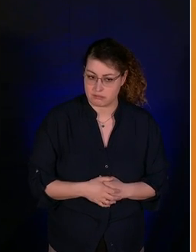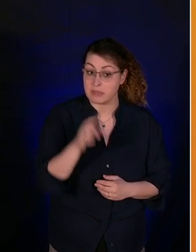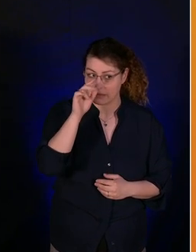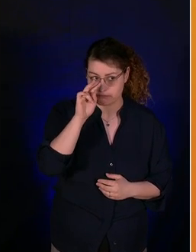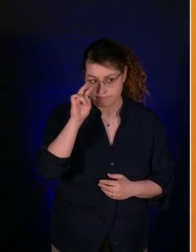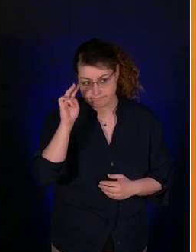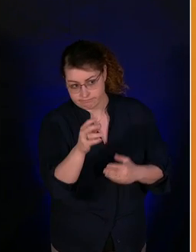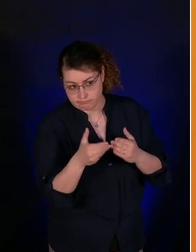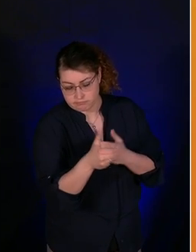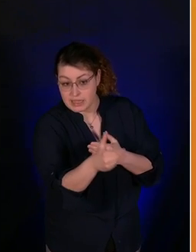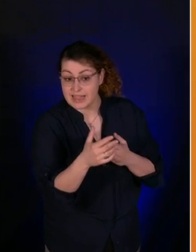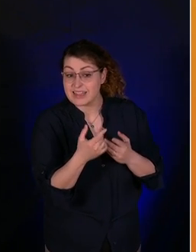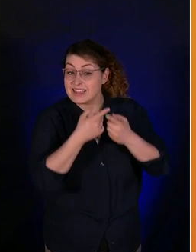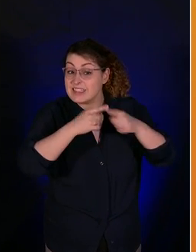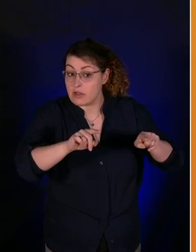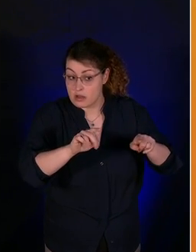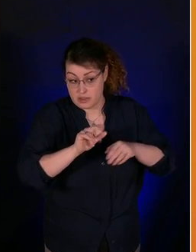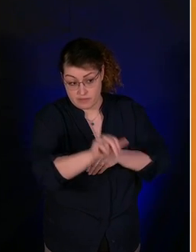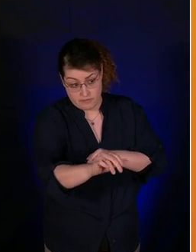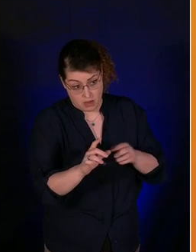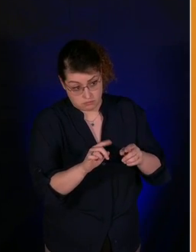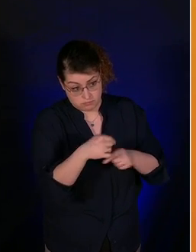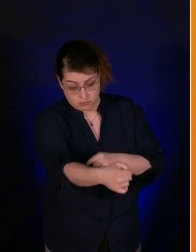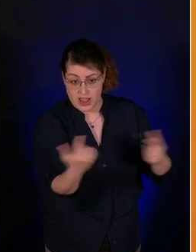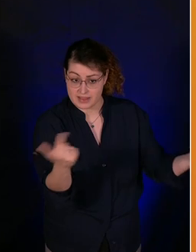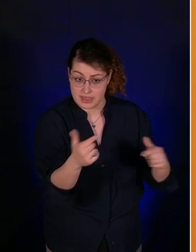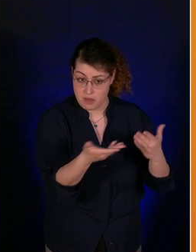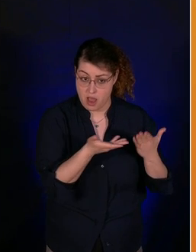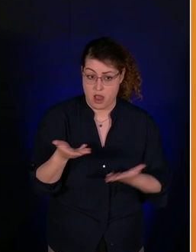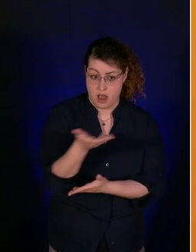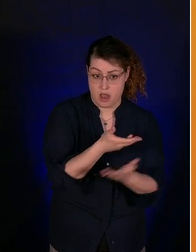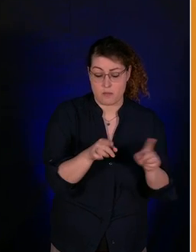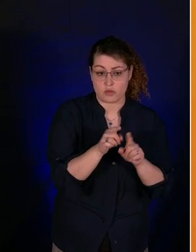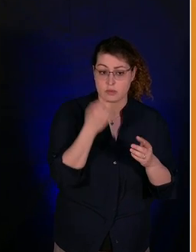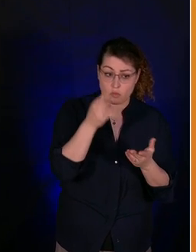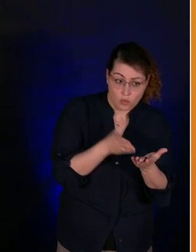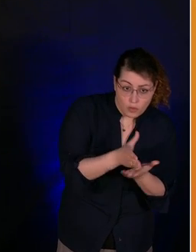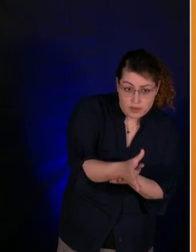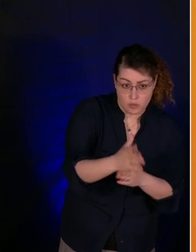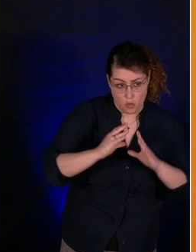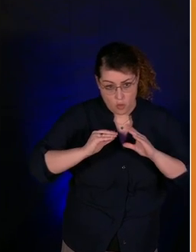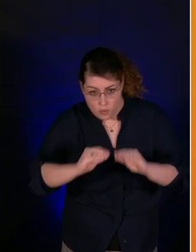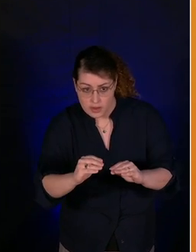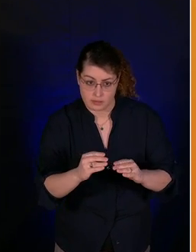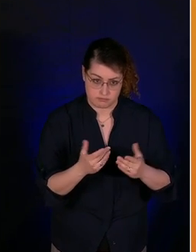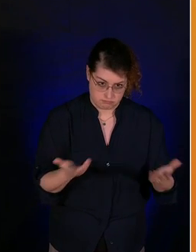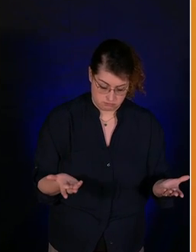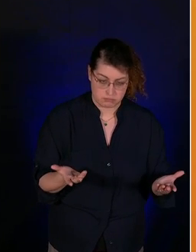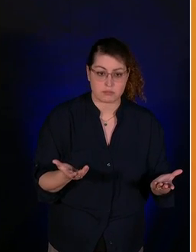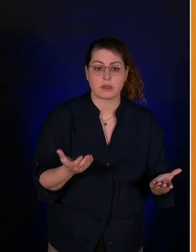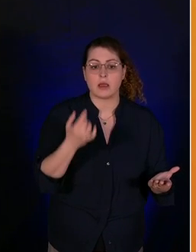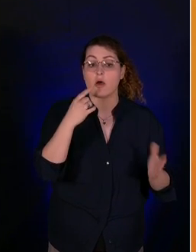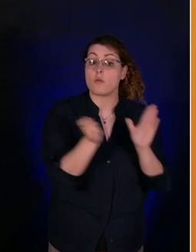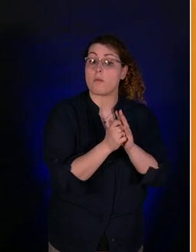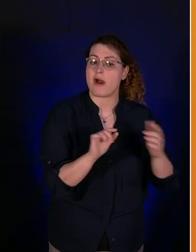différentes viendront enrichir nos débats ultérieurs et la mise en œuvre de nos orientations. Nous allons entamer le temps du